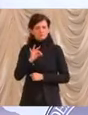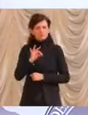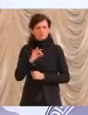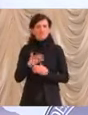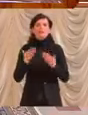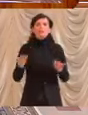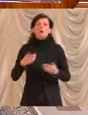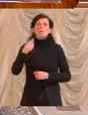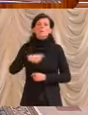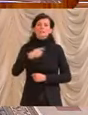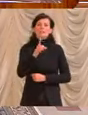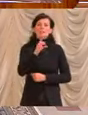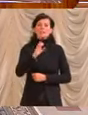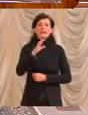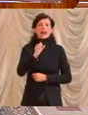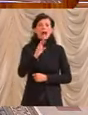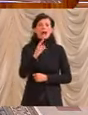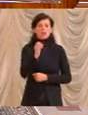Caro.